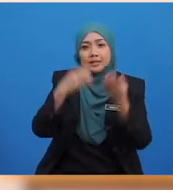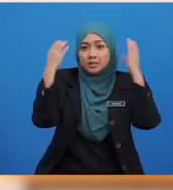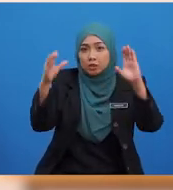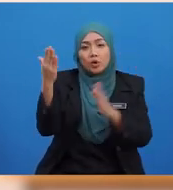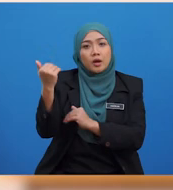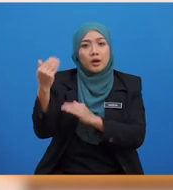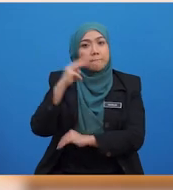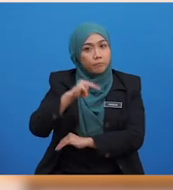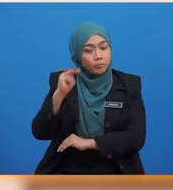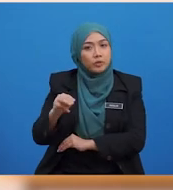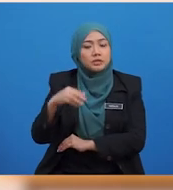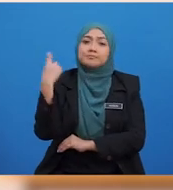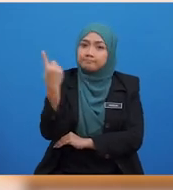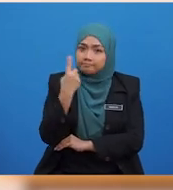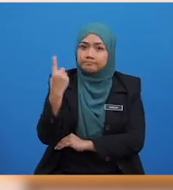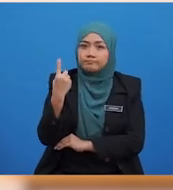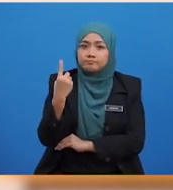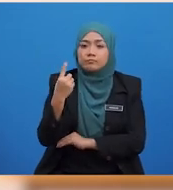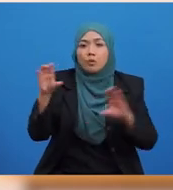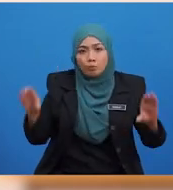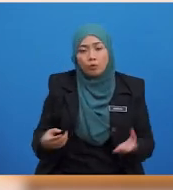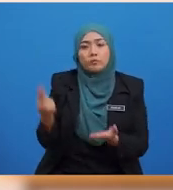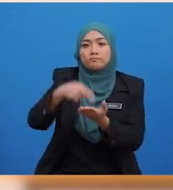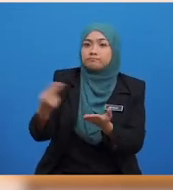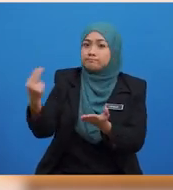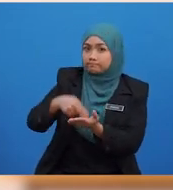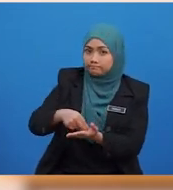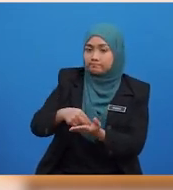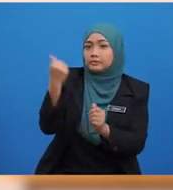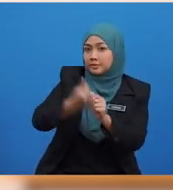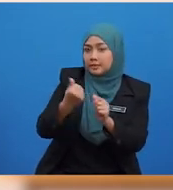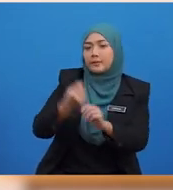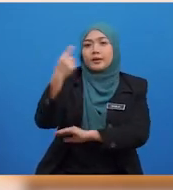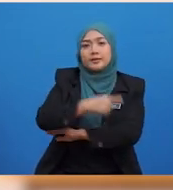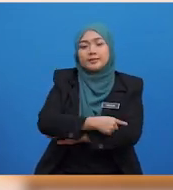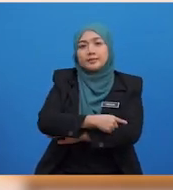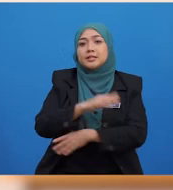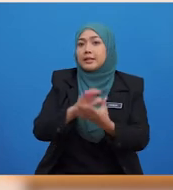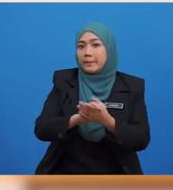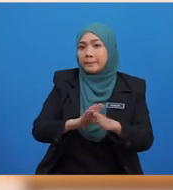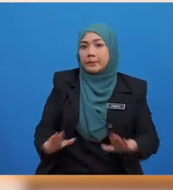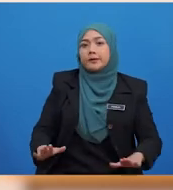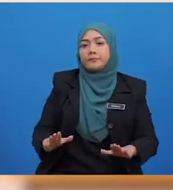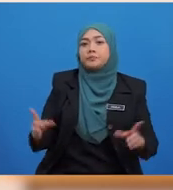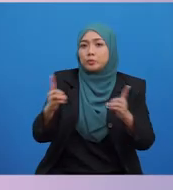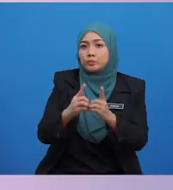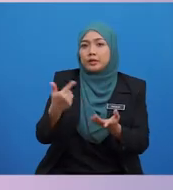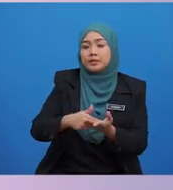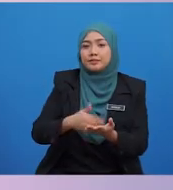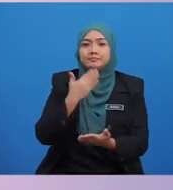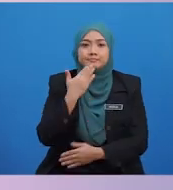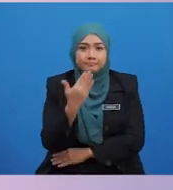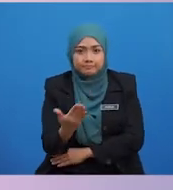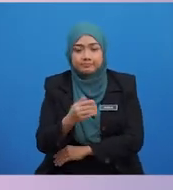cek kuharap murid-murid akan sentiasa membuat ulang kaji C kuucapkan Selamat maju jaya kepada semua